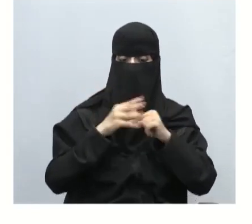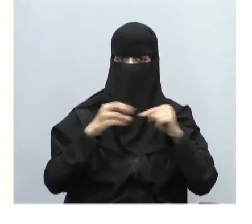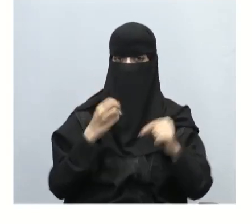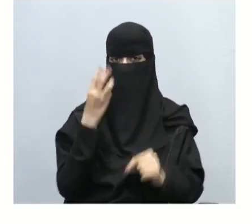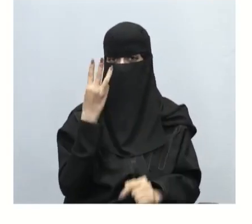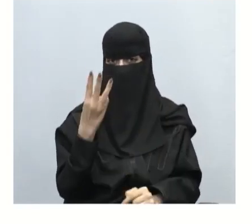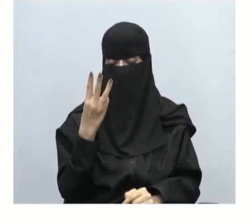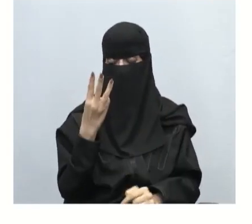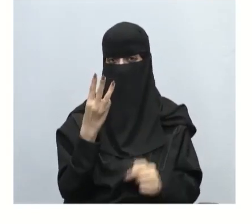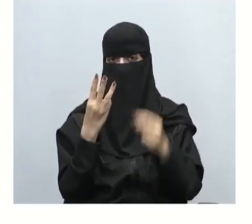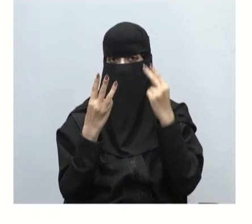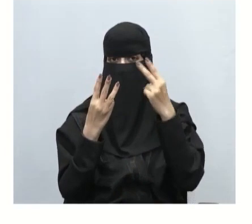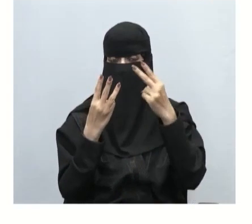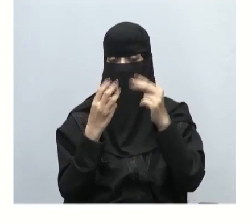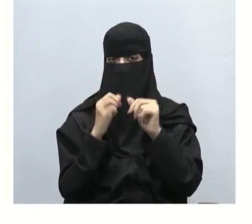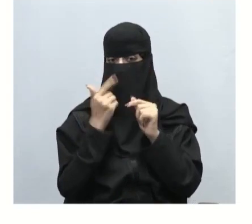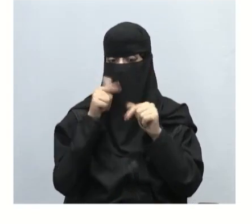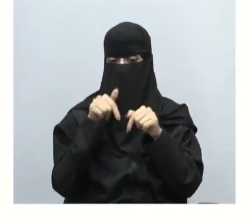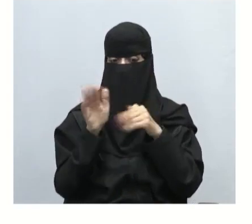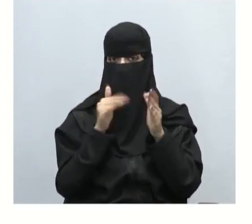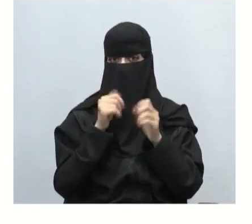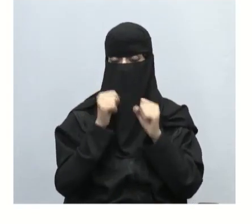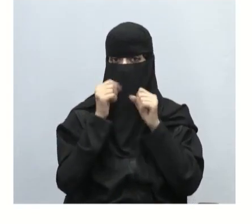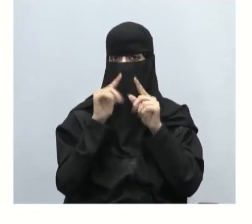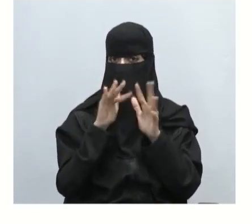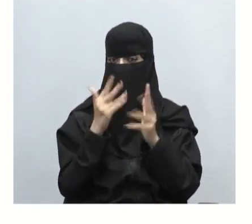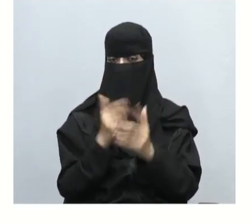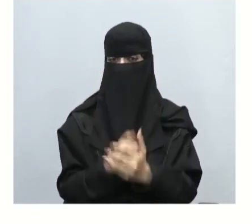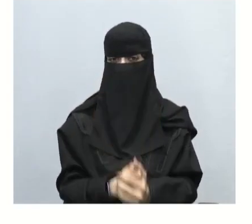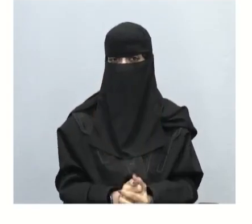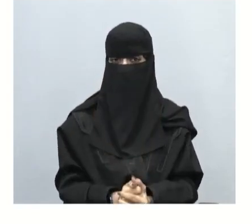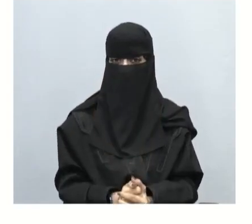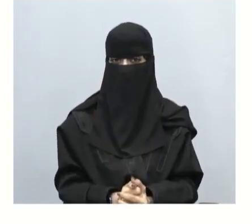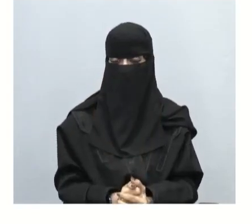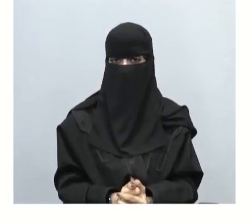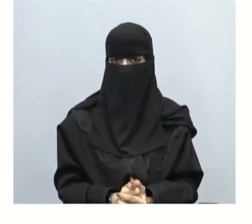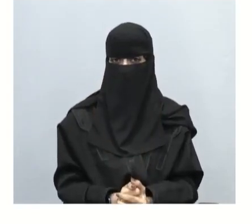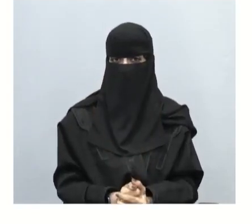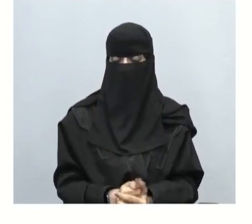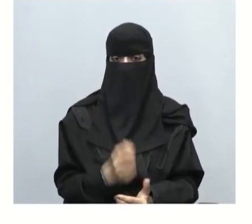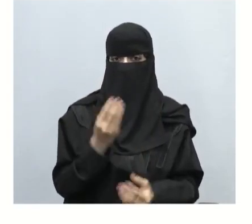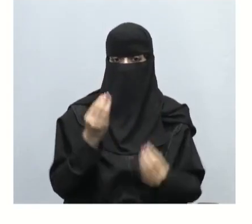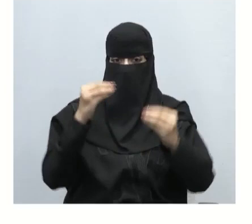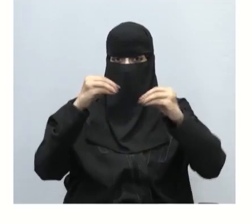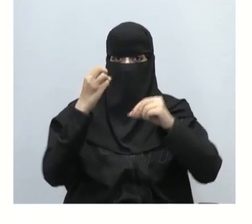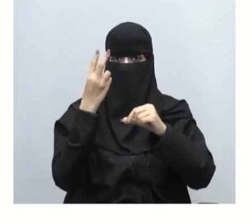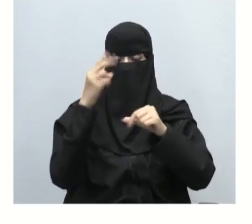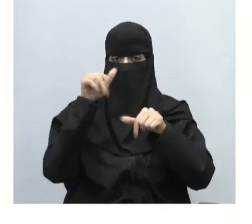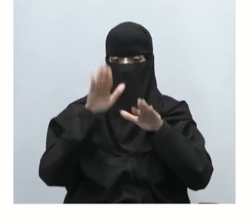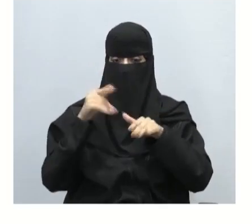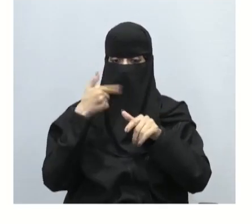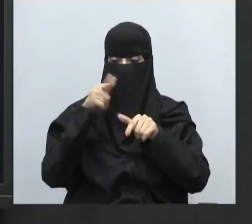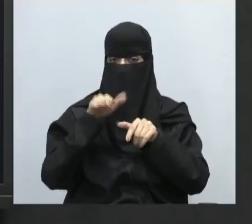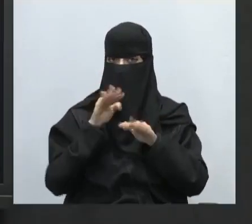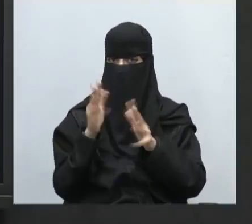منها 3 تربيع او 3 مرفوعه للقوه الثانيه لايجاد قيمه هذا المقدار نقوم